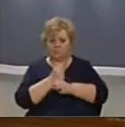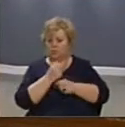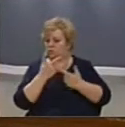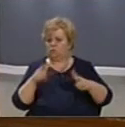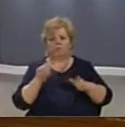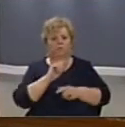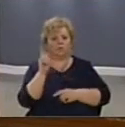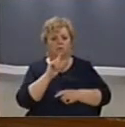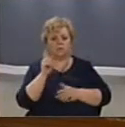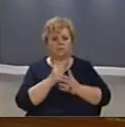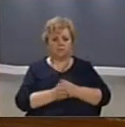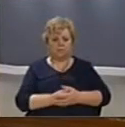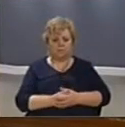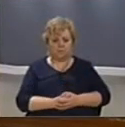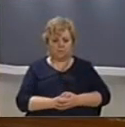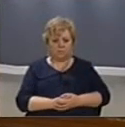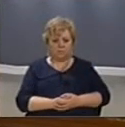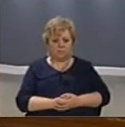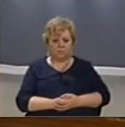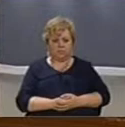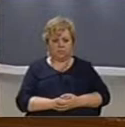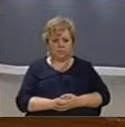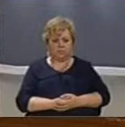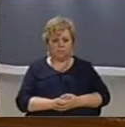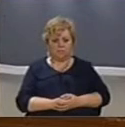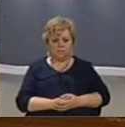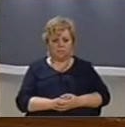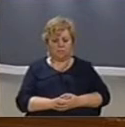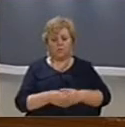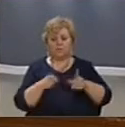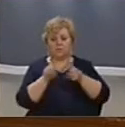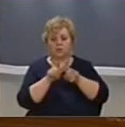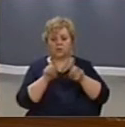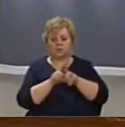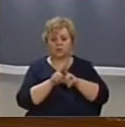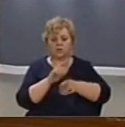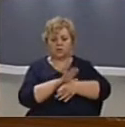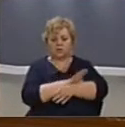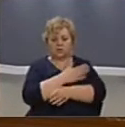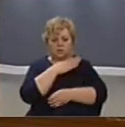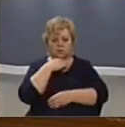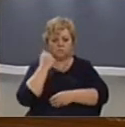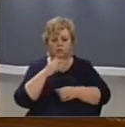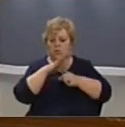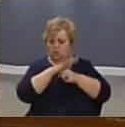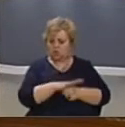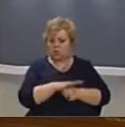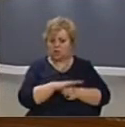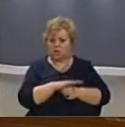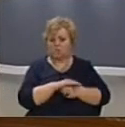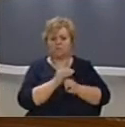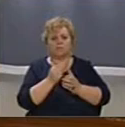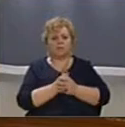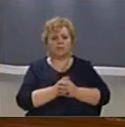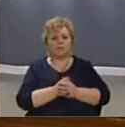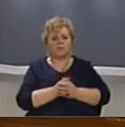lejohen këto lloj punësimesh. Po ashtu janë ngrenë shumë shqetësime për shkeljen e procedurave